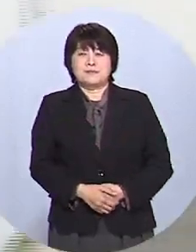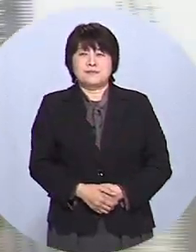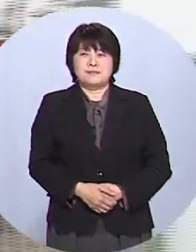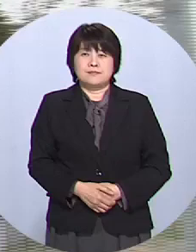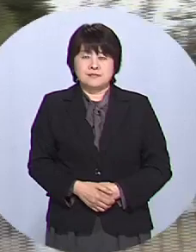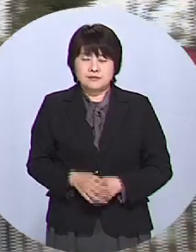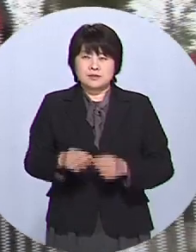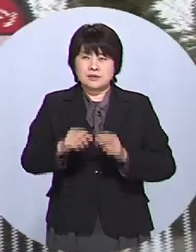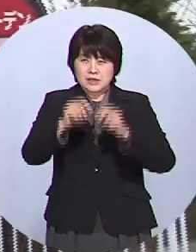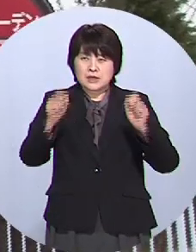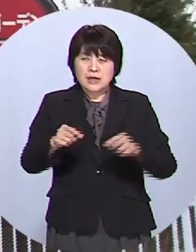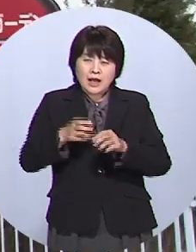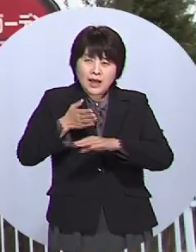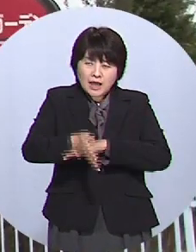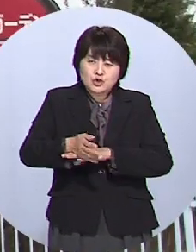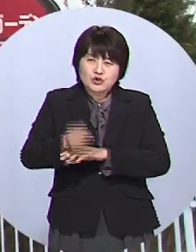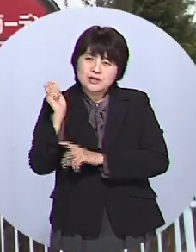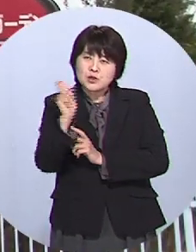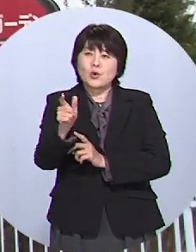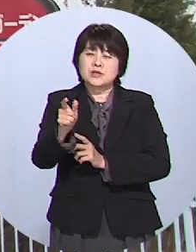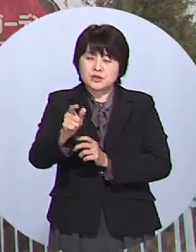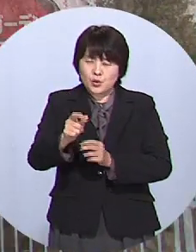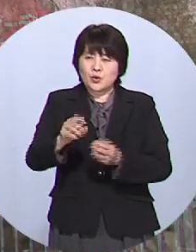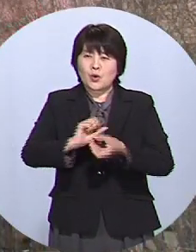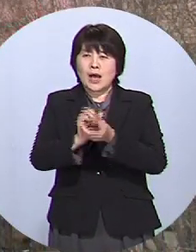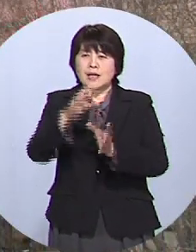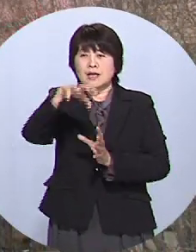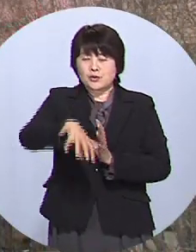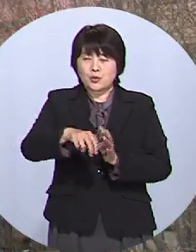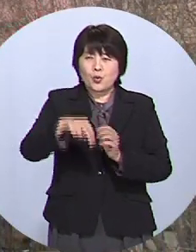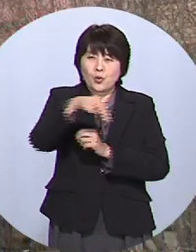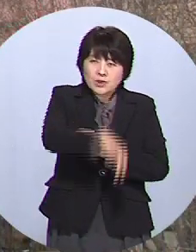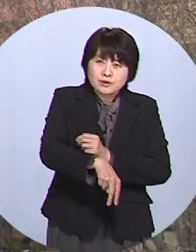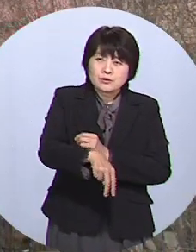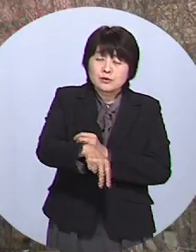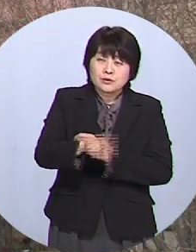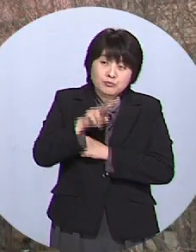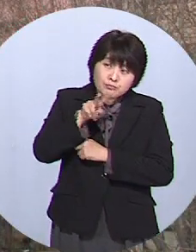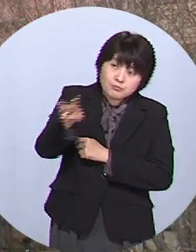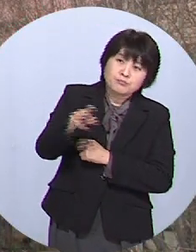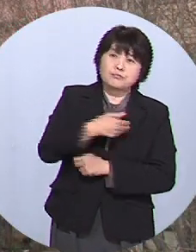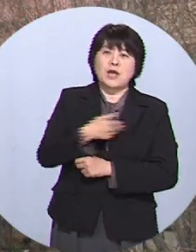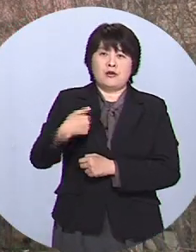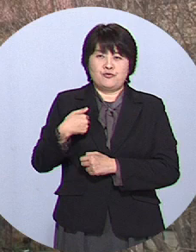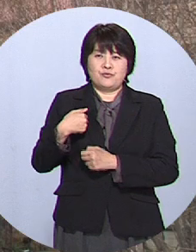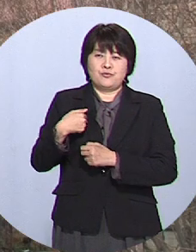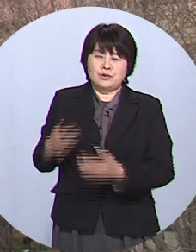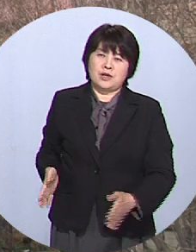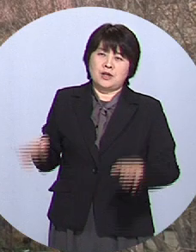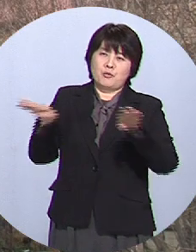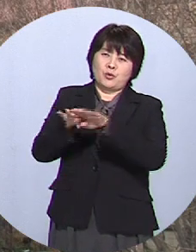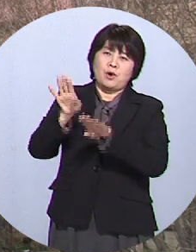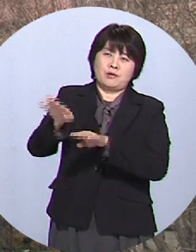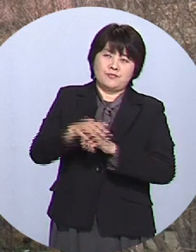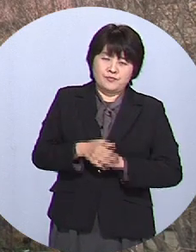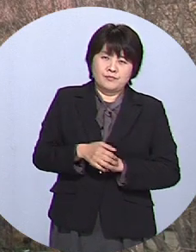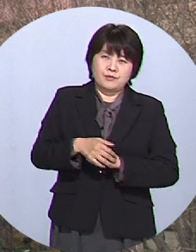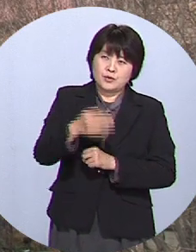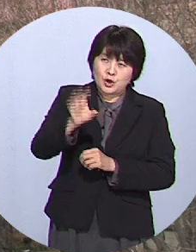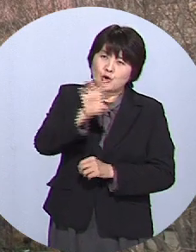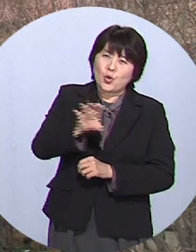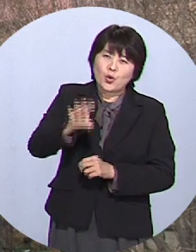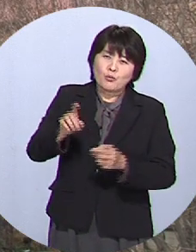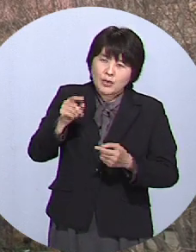関越自動車道の花園インターチェンジを降りると見えるヨーロッパを思わせる建物、ここが今回ご紹介